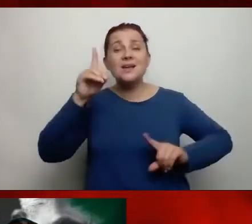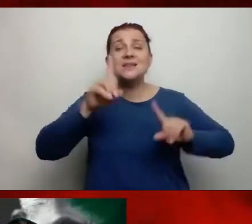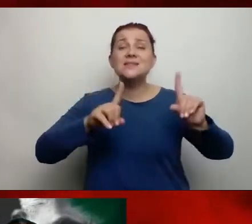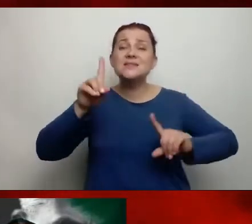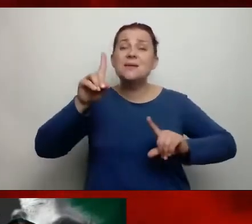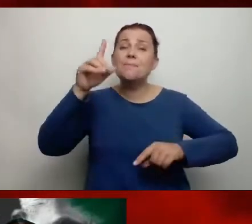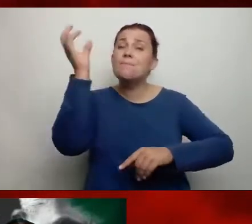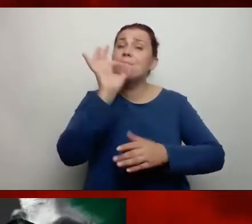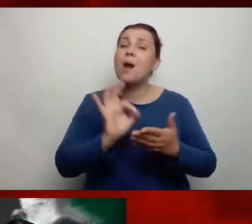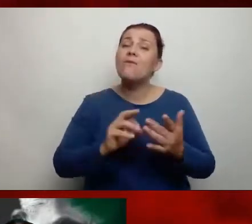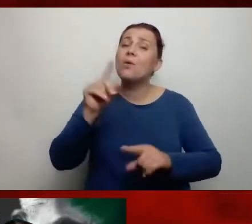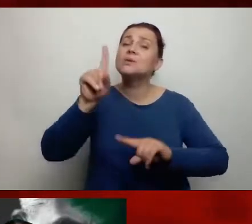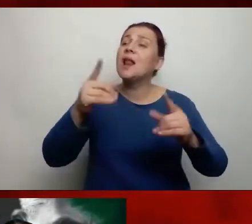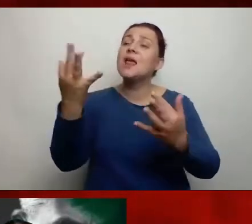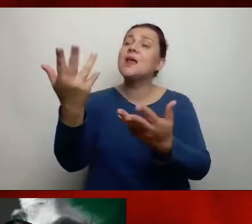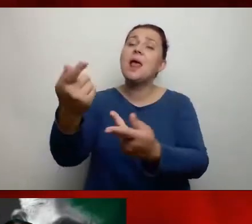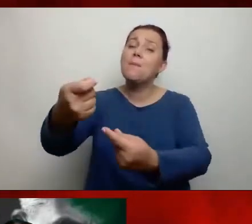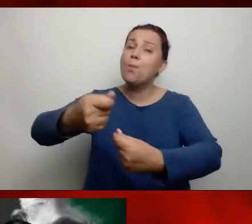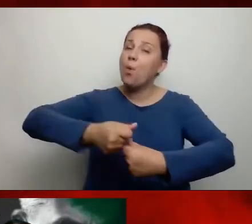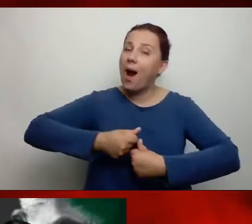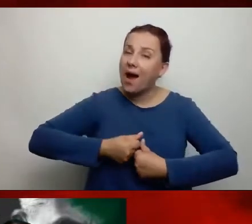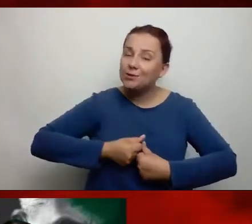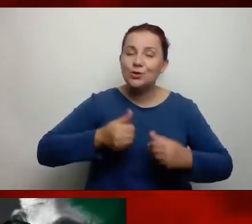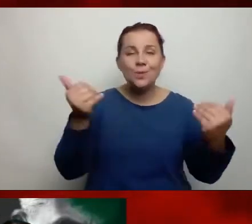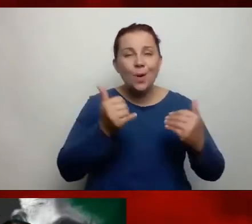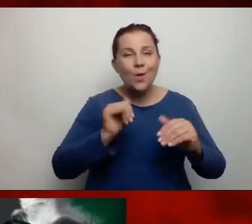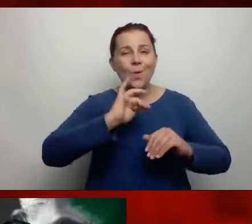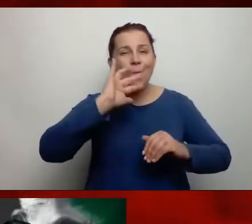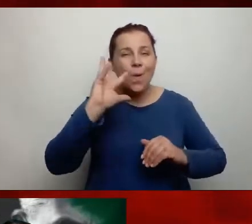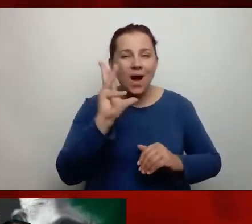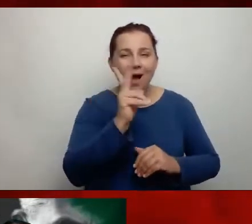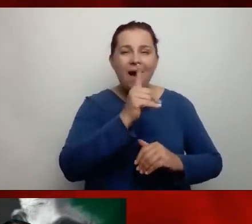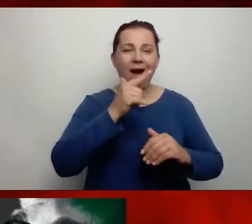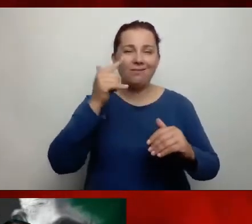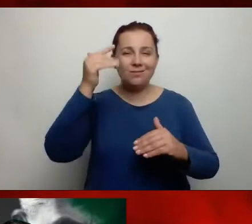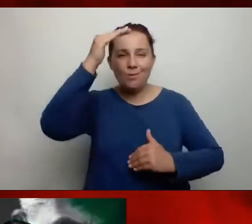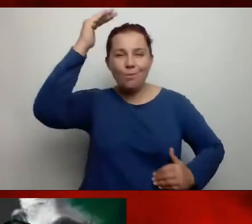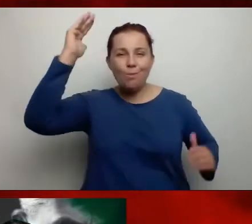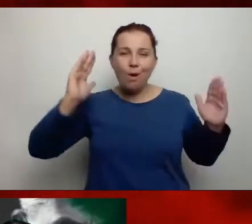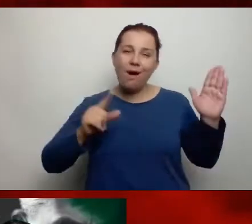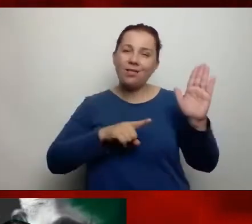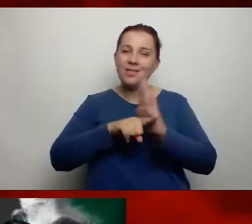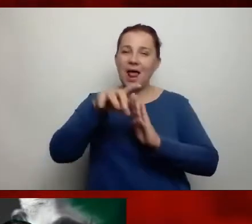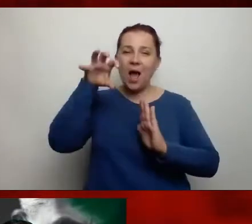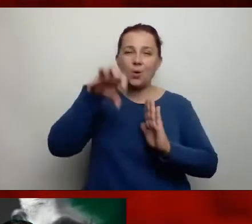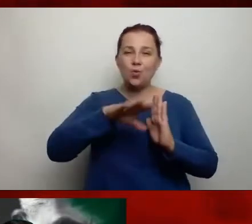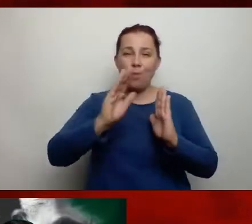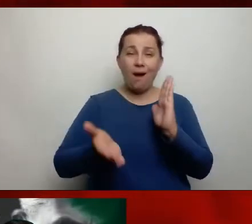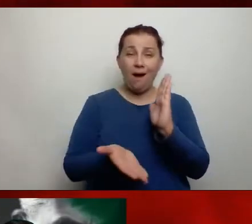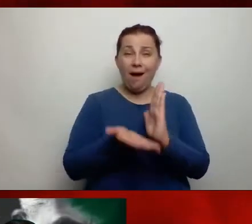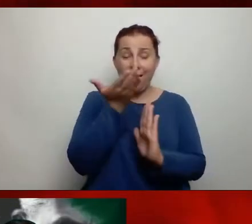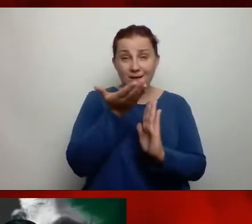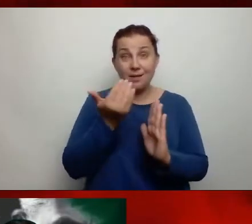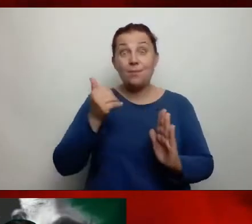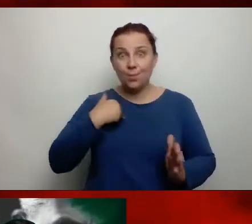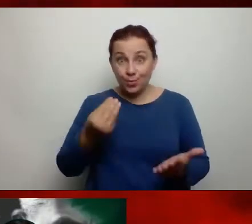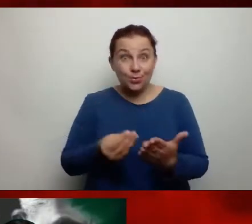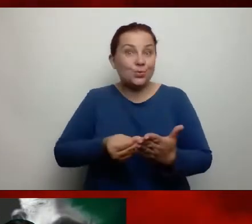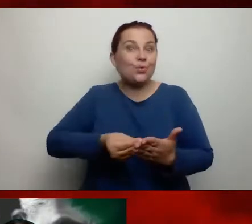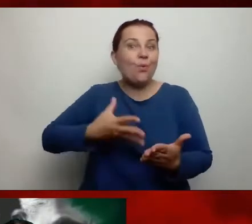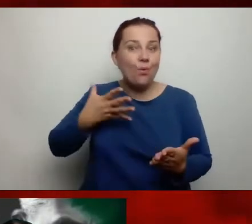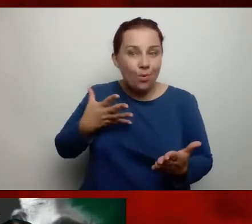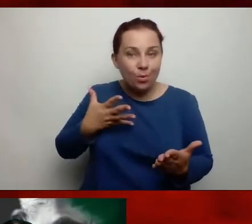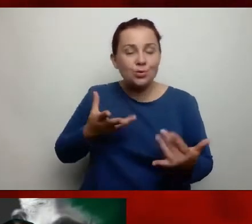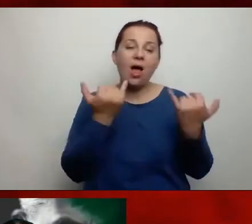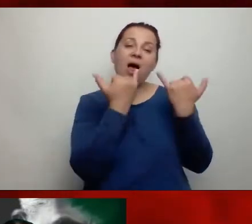zapłacił, więc mogły to być takie ładne, ulizane portrety dla elity, które kosztowały trochę drożej.